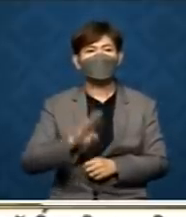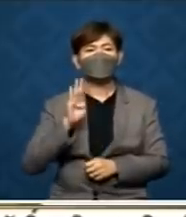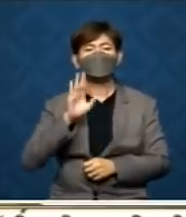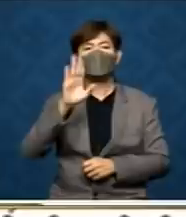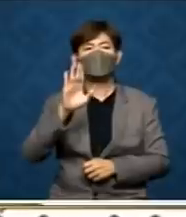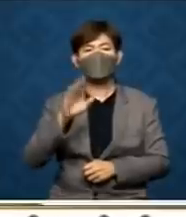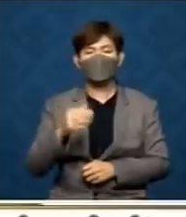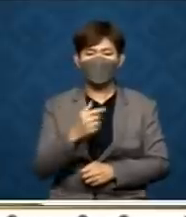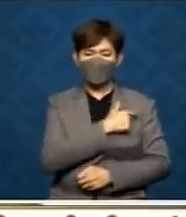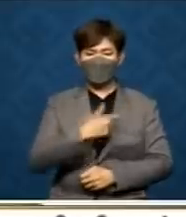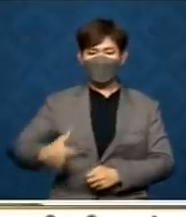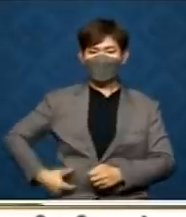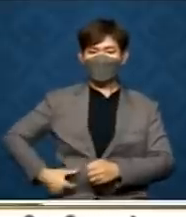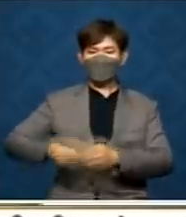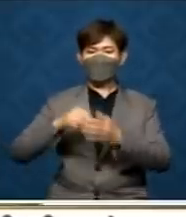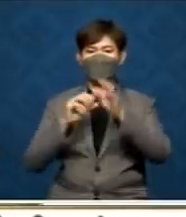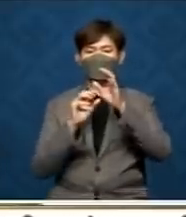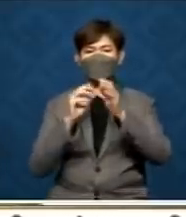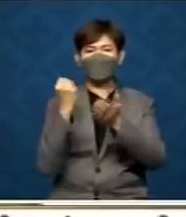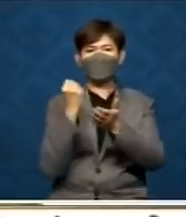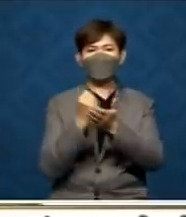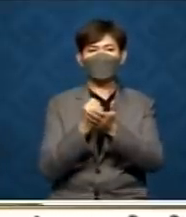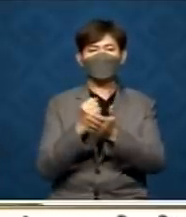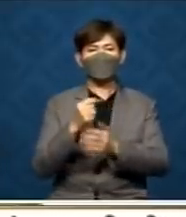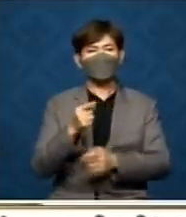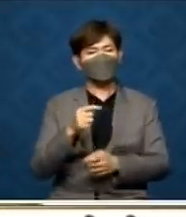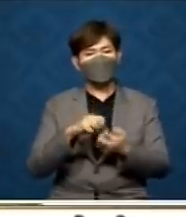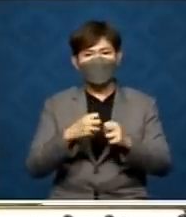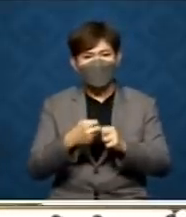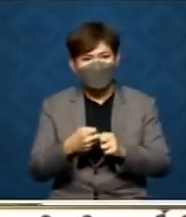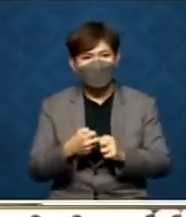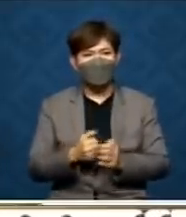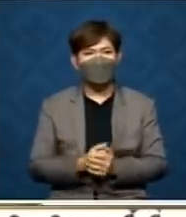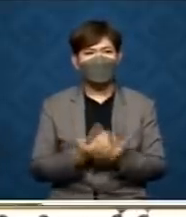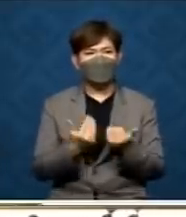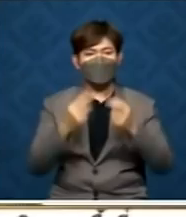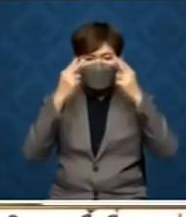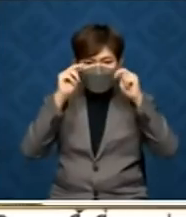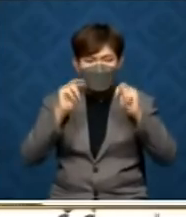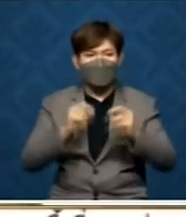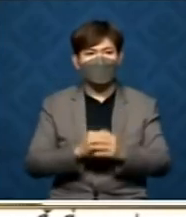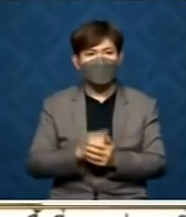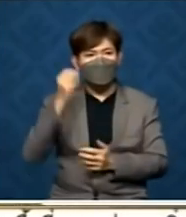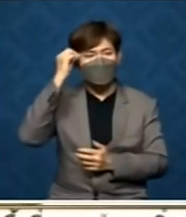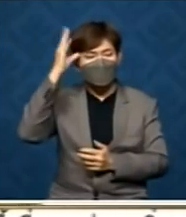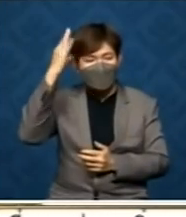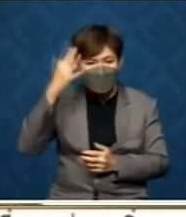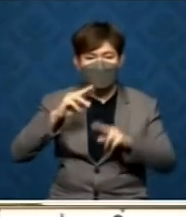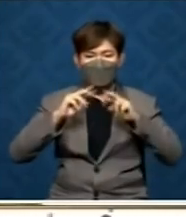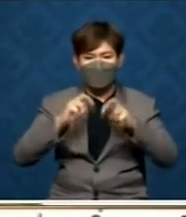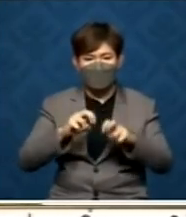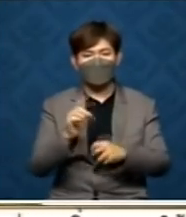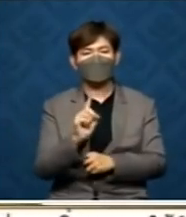ปรมาภิไธยมีภัยกันใหญ่เลยผมถึงบอกว่านี่ก็นายกไม่มีภูมิปัญญาที่วิเคราะห์